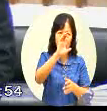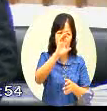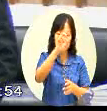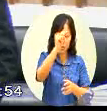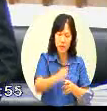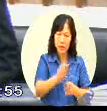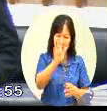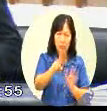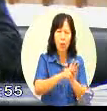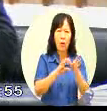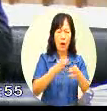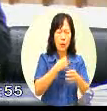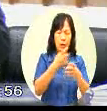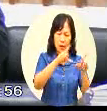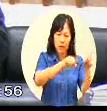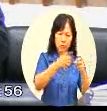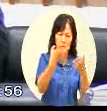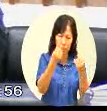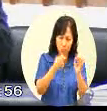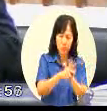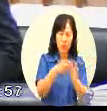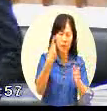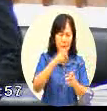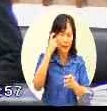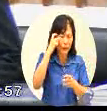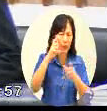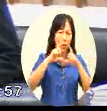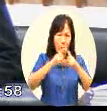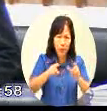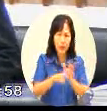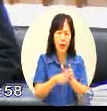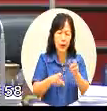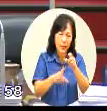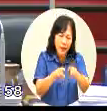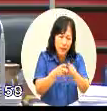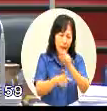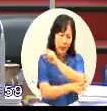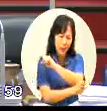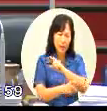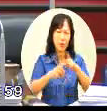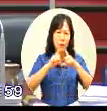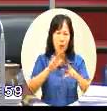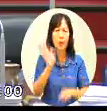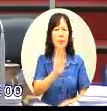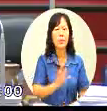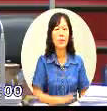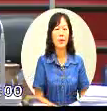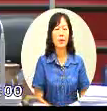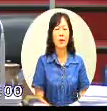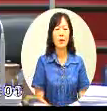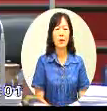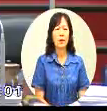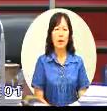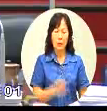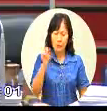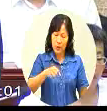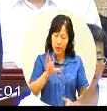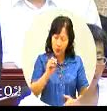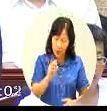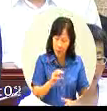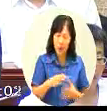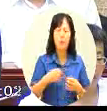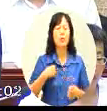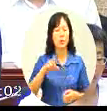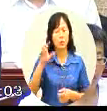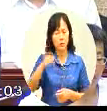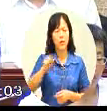讲法？根据数字跟逻辑来回答，不要讲那些基本常识。你同不同意啊？ 我同